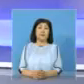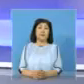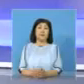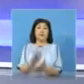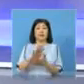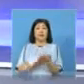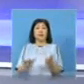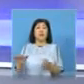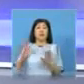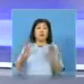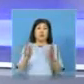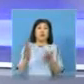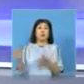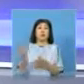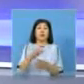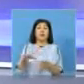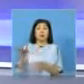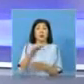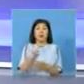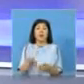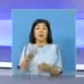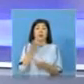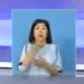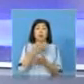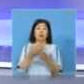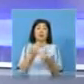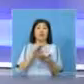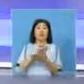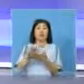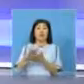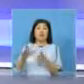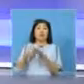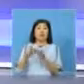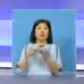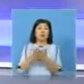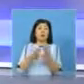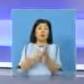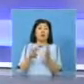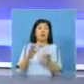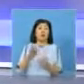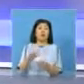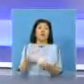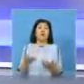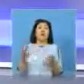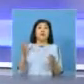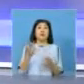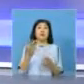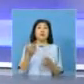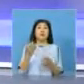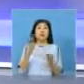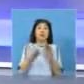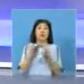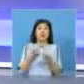Далее о событиях региона: продукты питания и средства гигиены для детей до 6 лет. Вот уже второй день социальные наборы получают